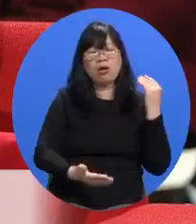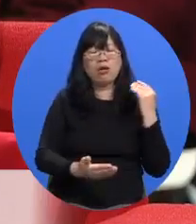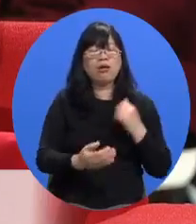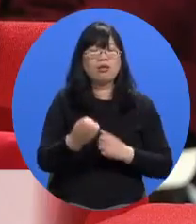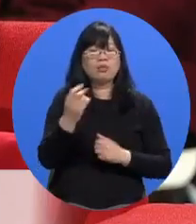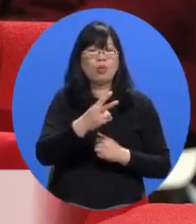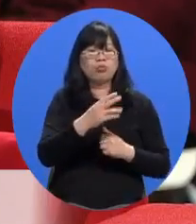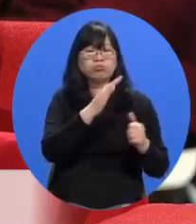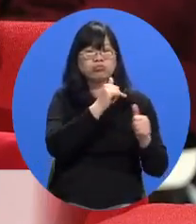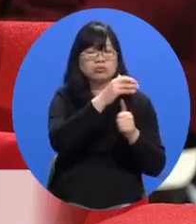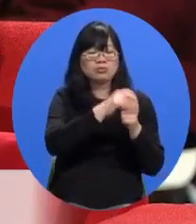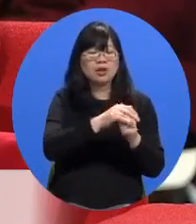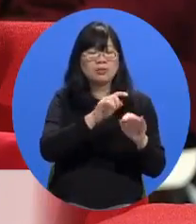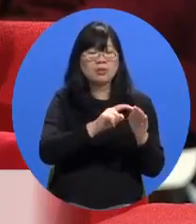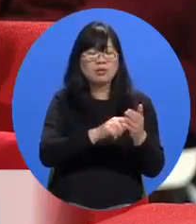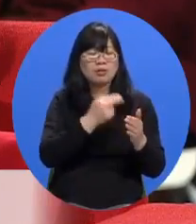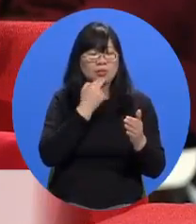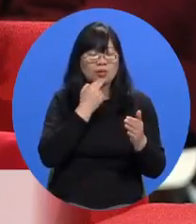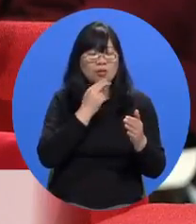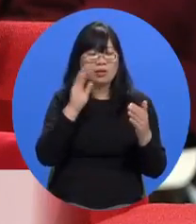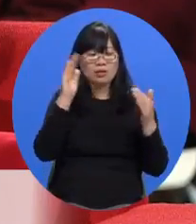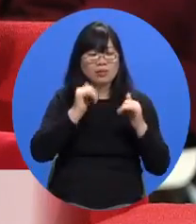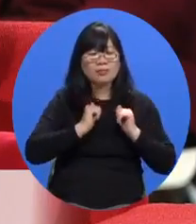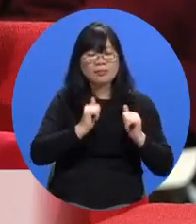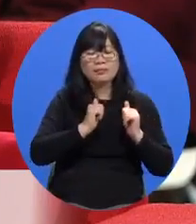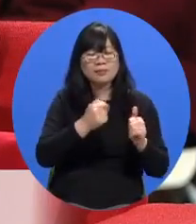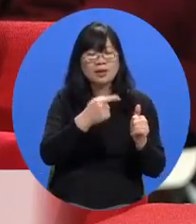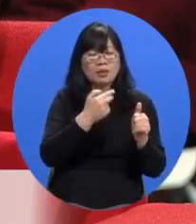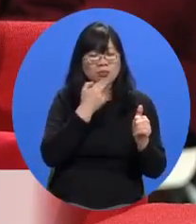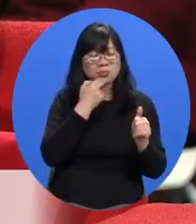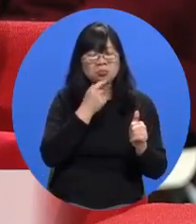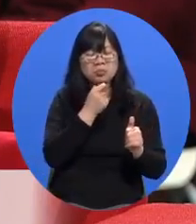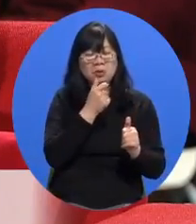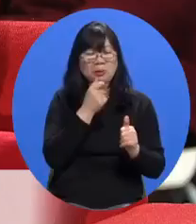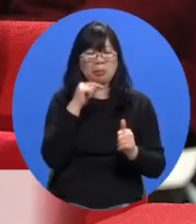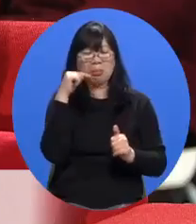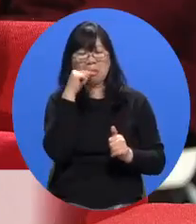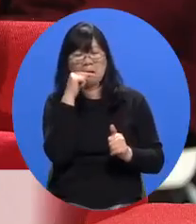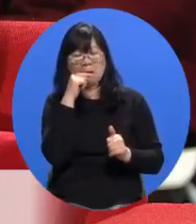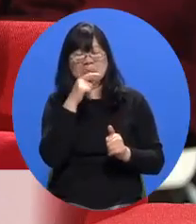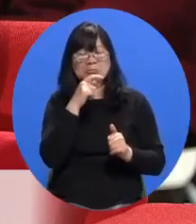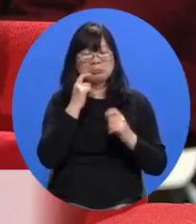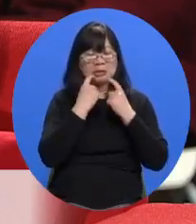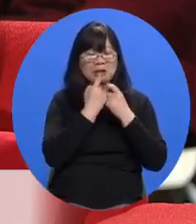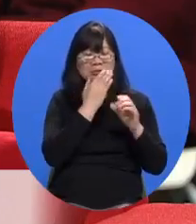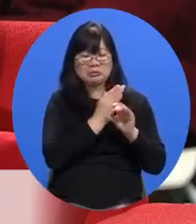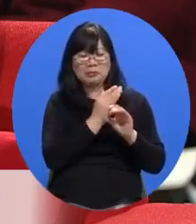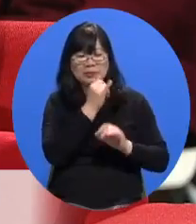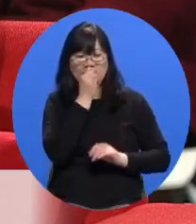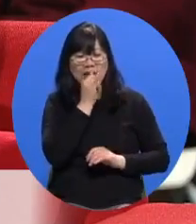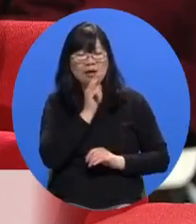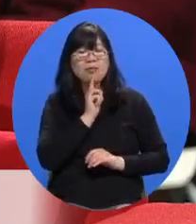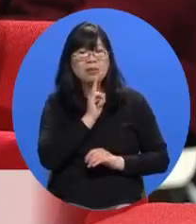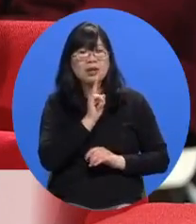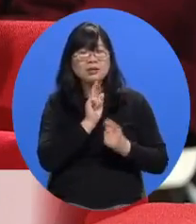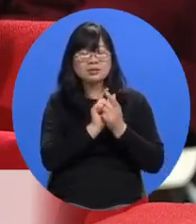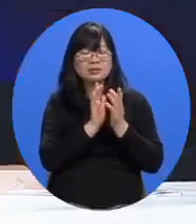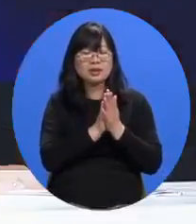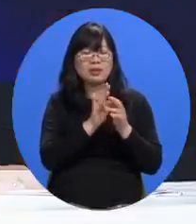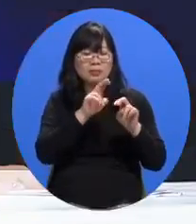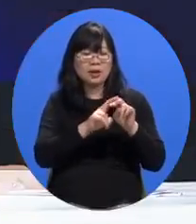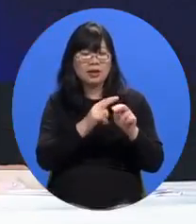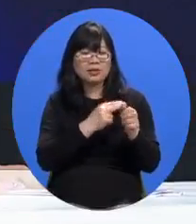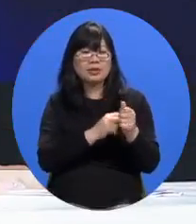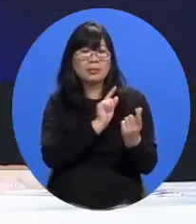뭔가 사명감도 없다. 아이들을 열심히 가르치지 않고 뭔가 냉소적이고 이기적이다. 그런 말들도 많이 하는데 실제 현장에 계시면서